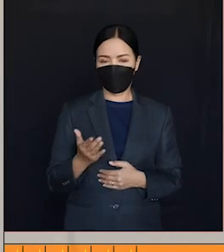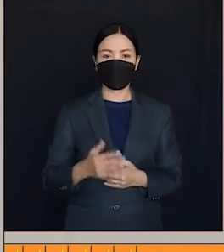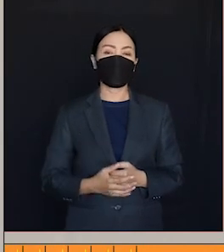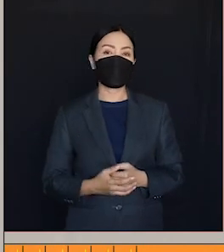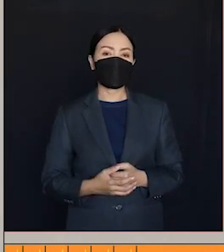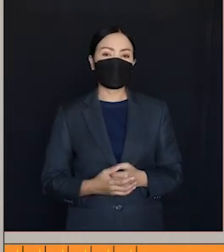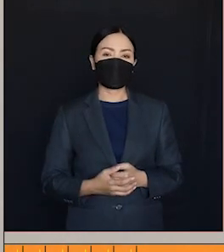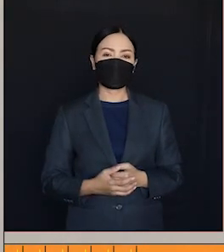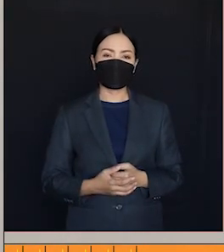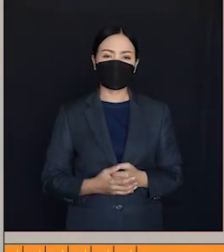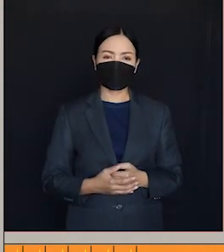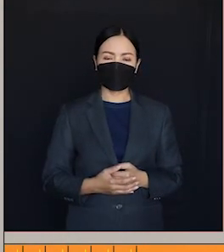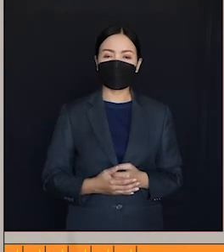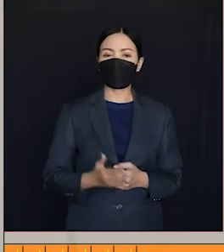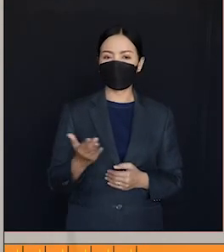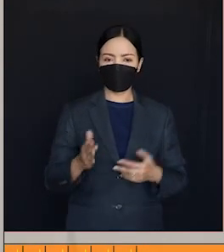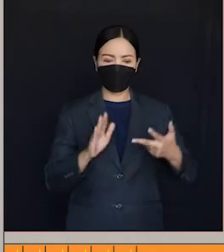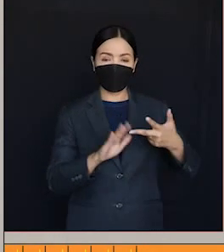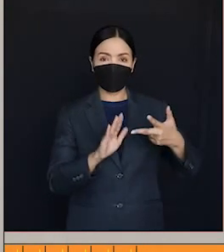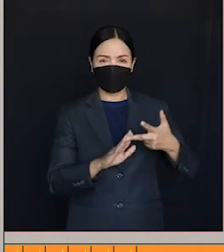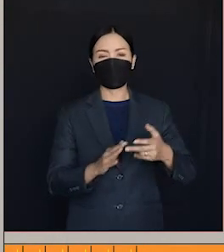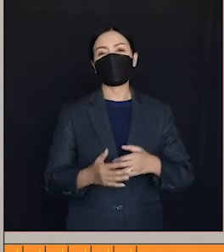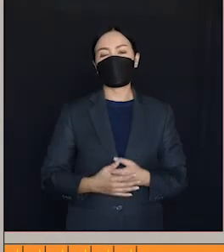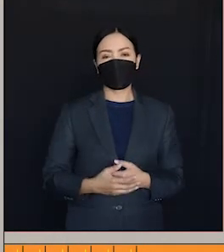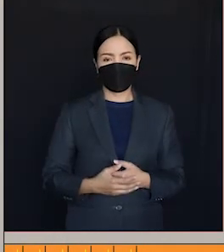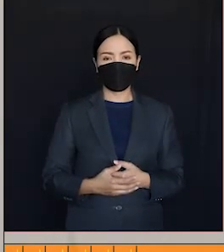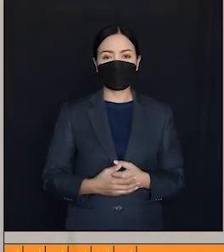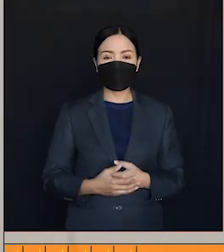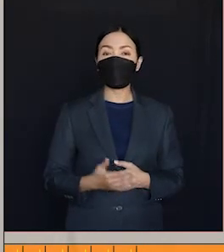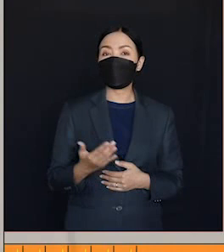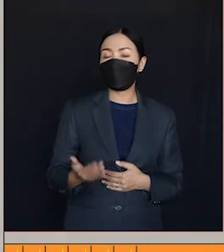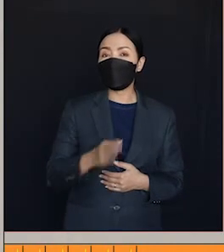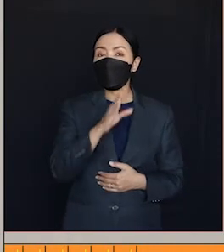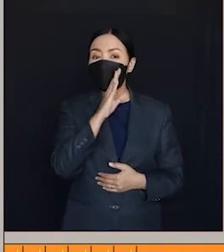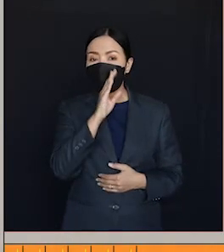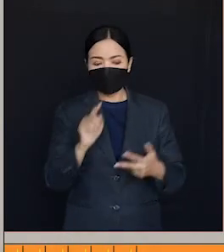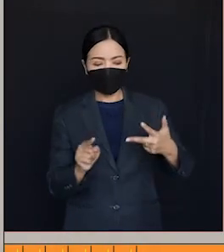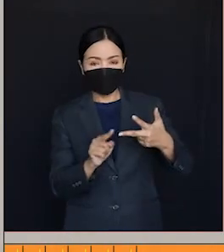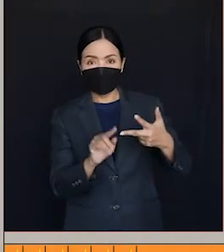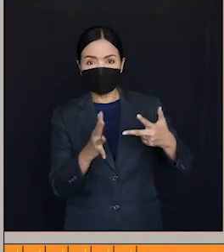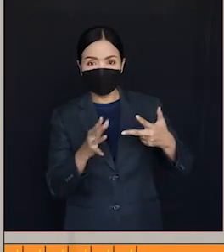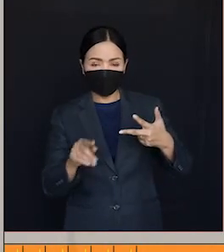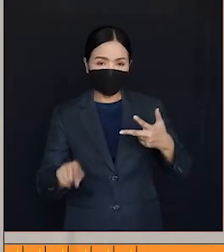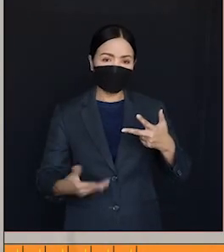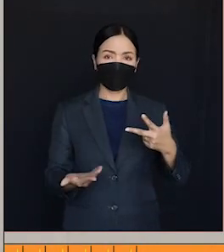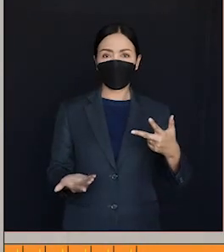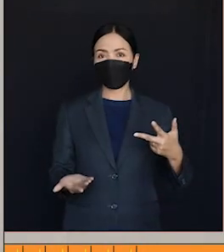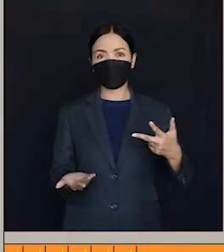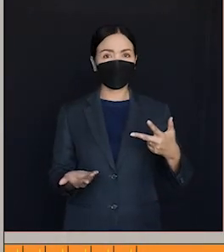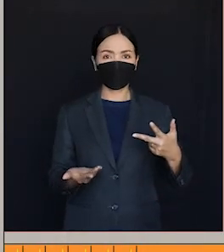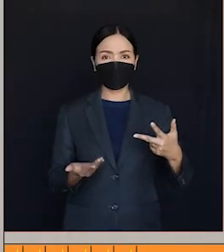ช่อันนี้เขาเรียกว่า assistive technology นะคะกรณีถ้าไม่มี assistive technology อีกนะ